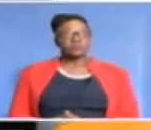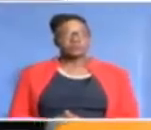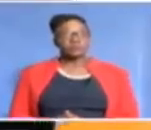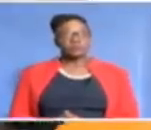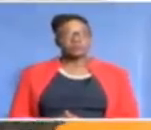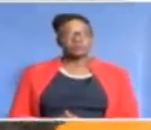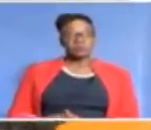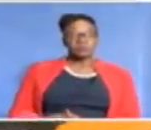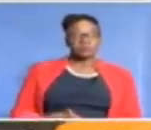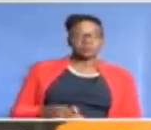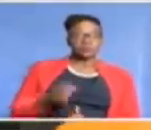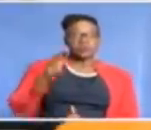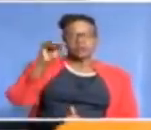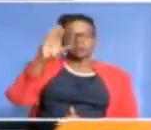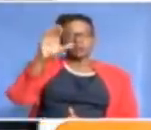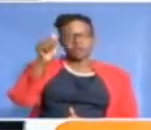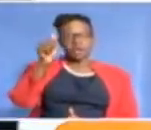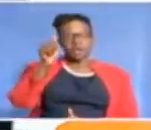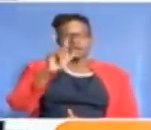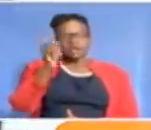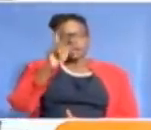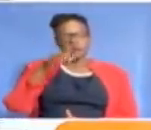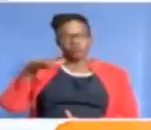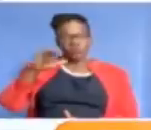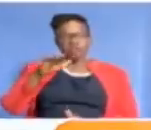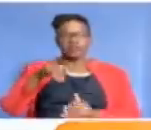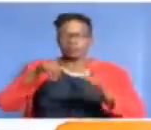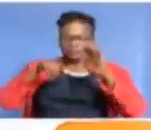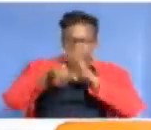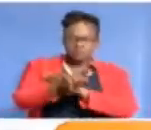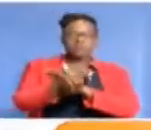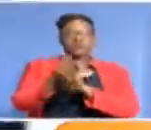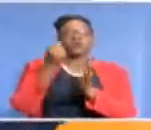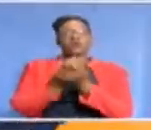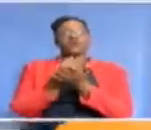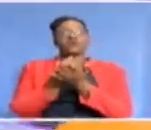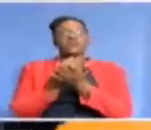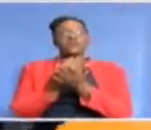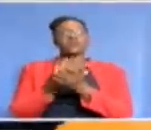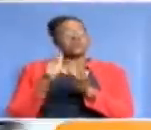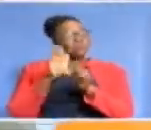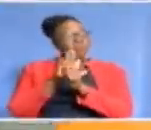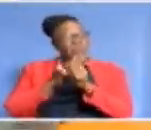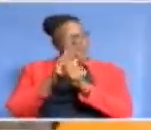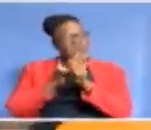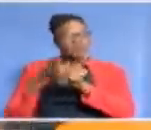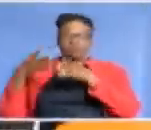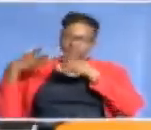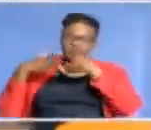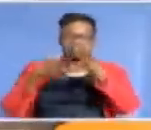Wawakilishi wodi wa kaunti ya Nairobi wakiingia ofisini mwake kwa wingi na hamaki.